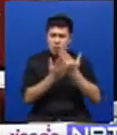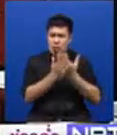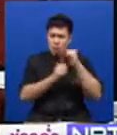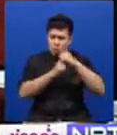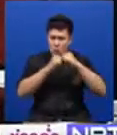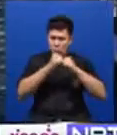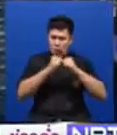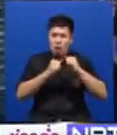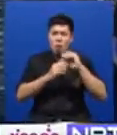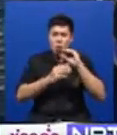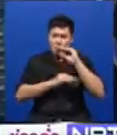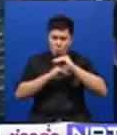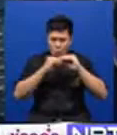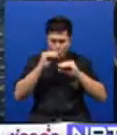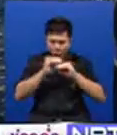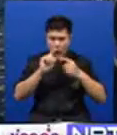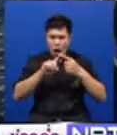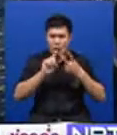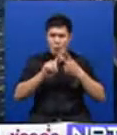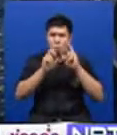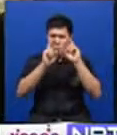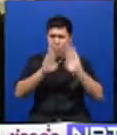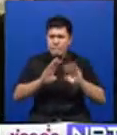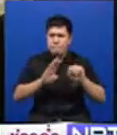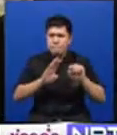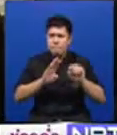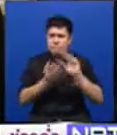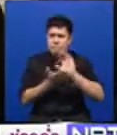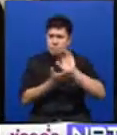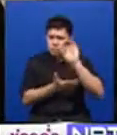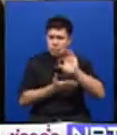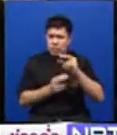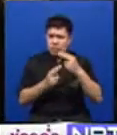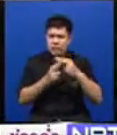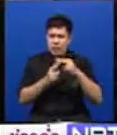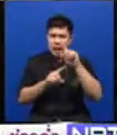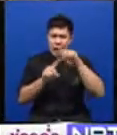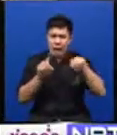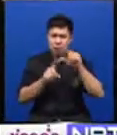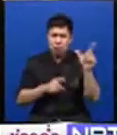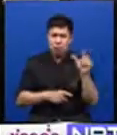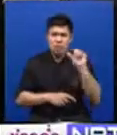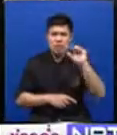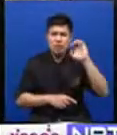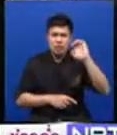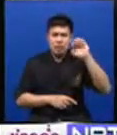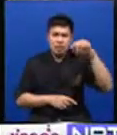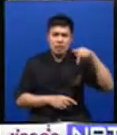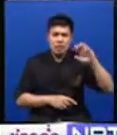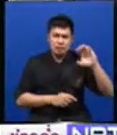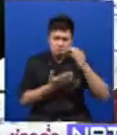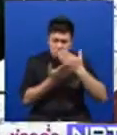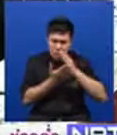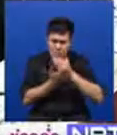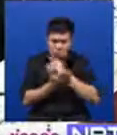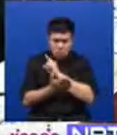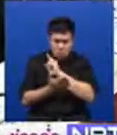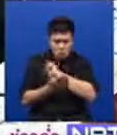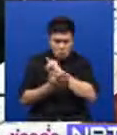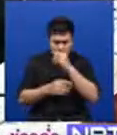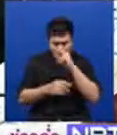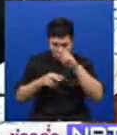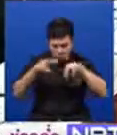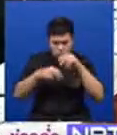ของโครงการอีกทั้งรูปแบบการลงทุนจะเป็นดาบอีพีซีโดยจะแยกงานในแต่ละส่วนและจับคู่บริษัท